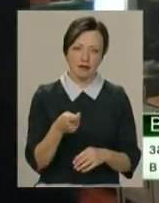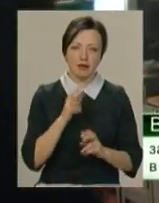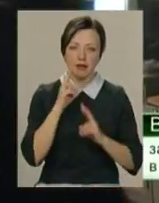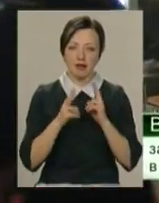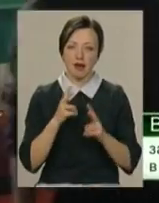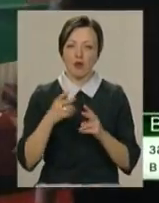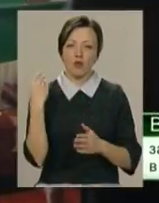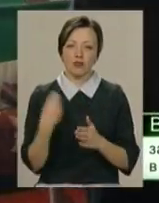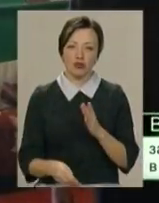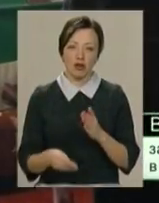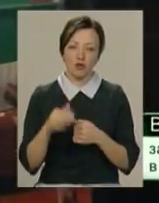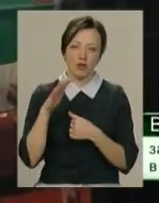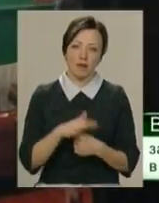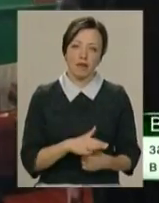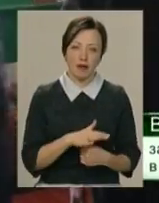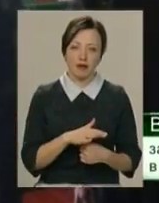угнобіння,